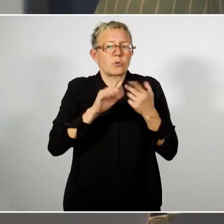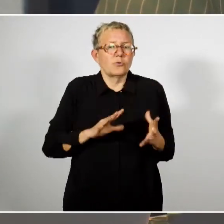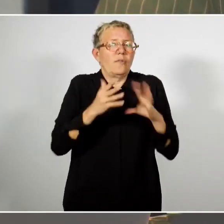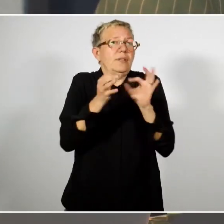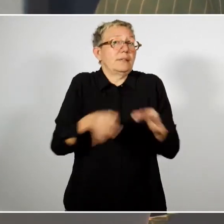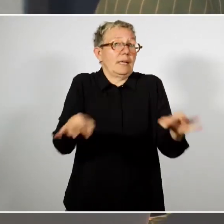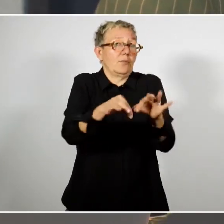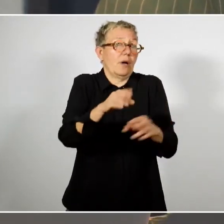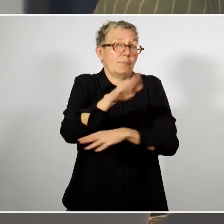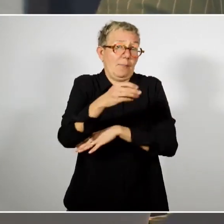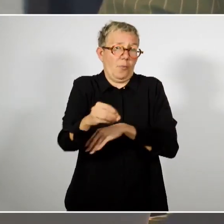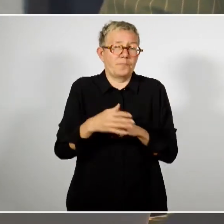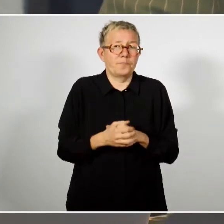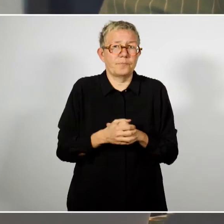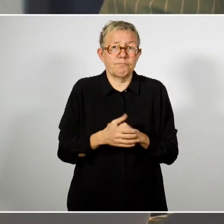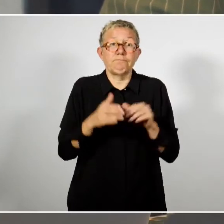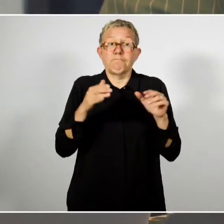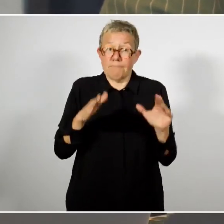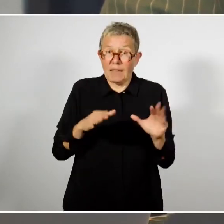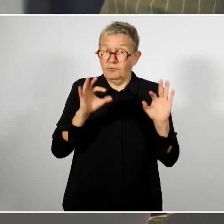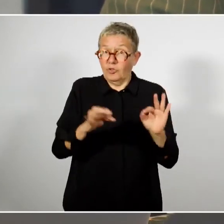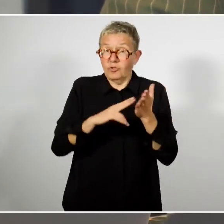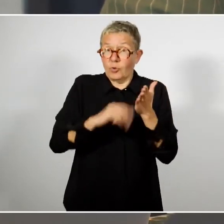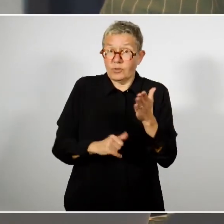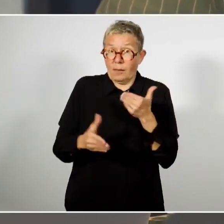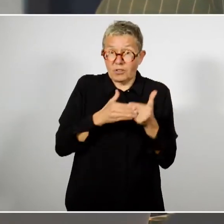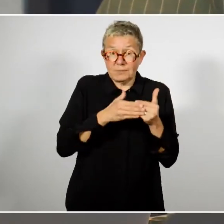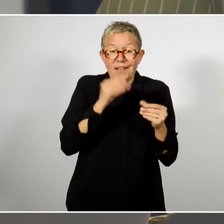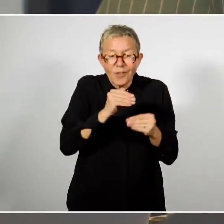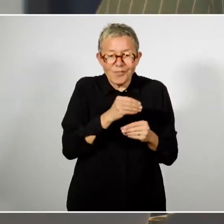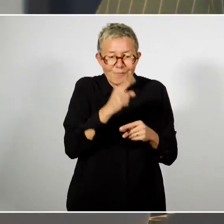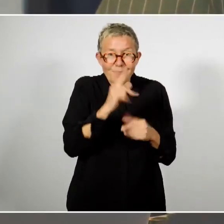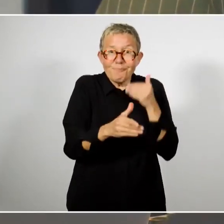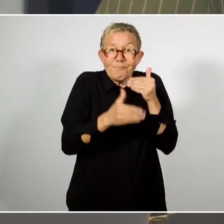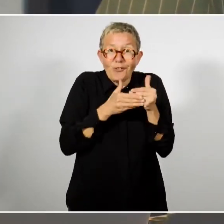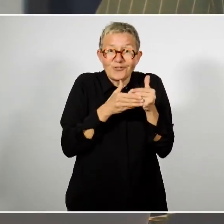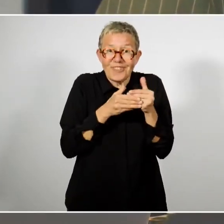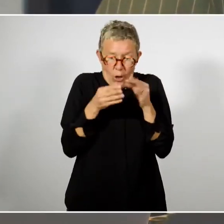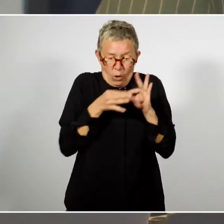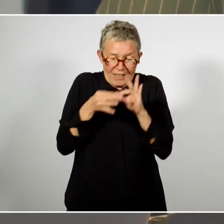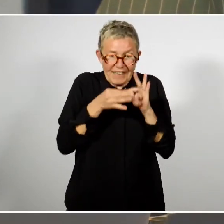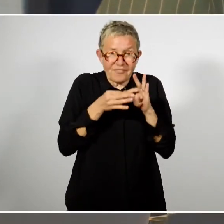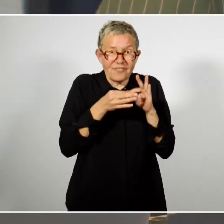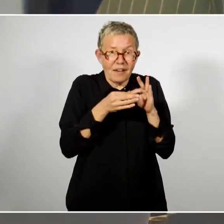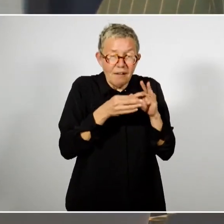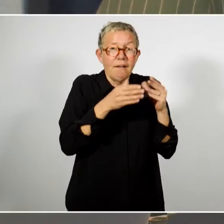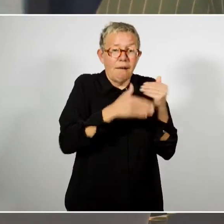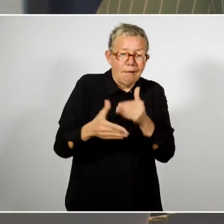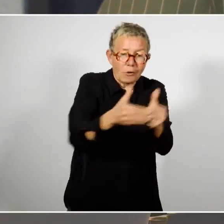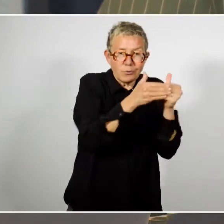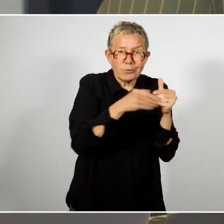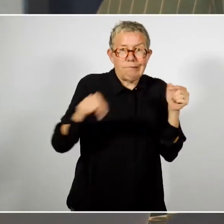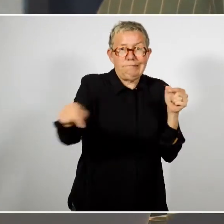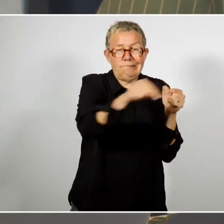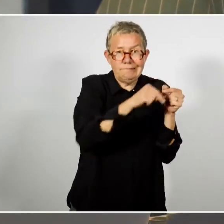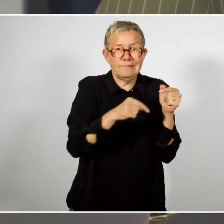métropolitain. Eh bien, le contrat de proximité, c'est le moyen de renforcer le portage collectif des politiques publiques de la métropole. C'est